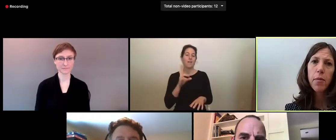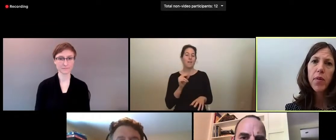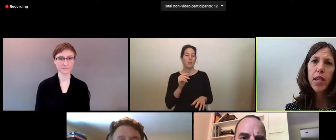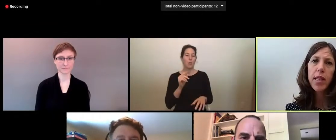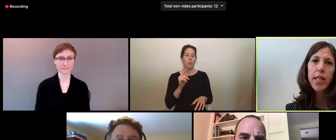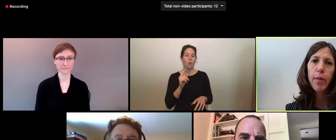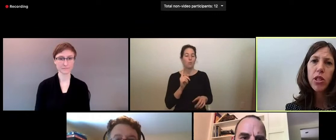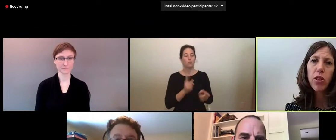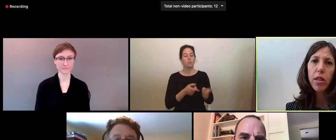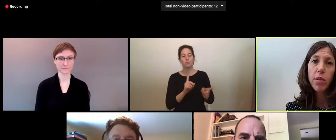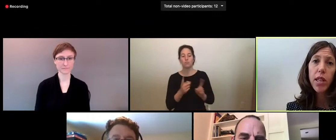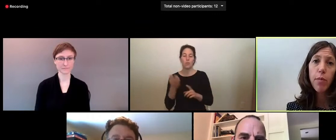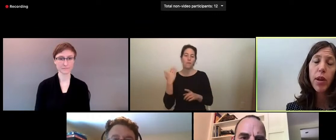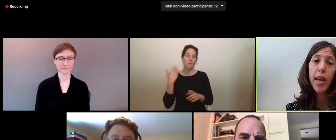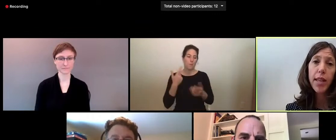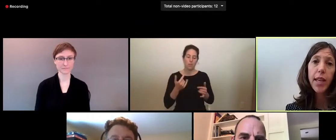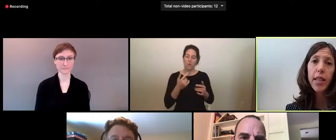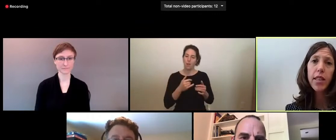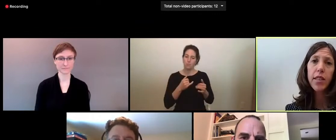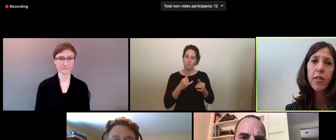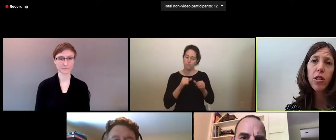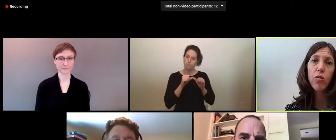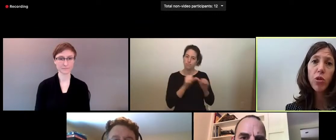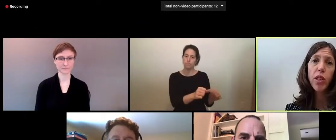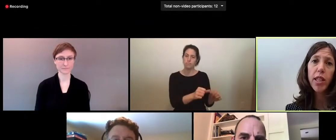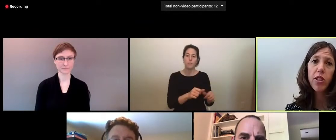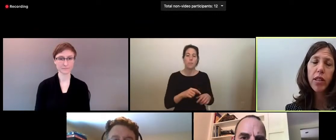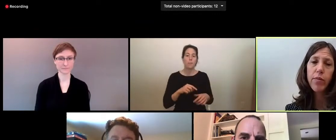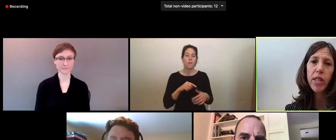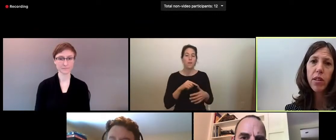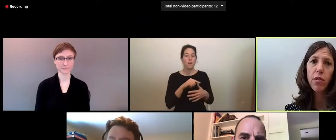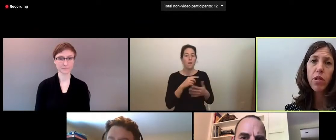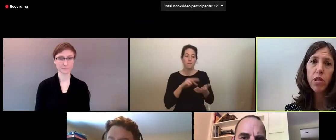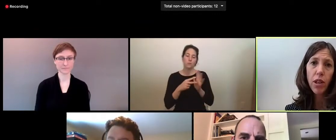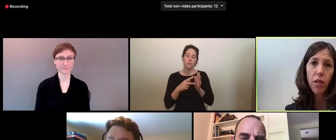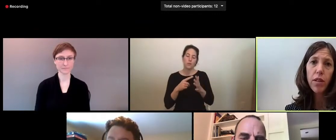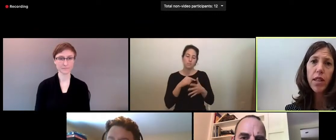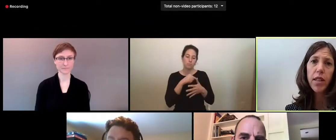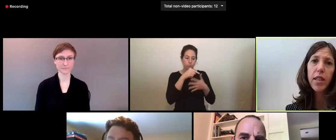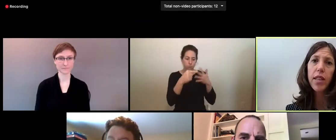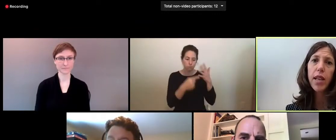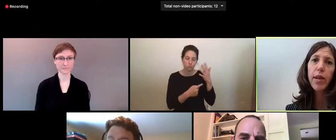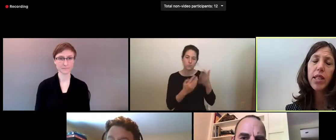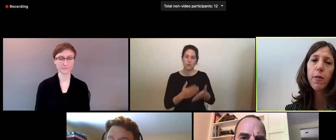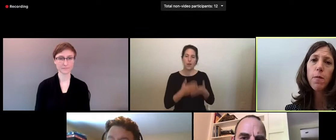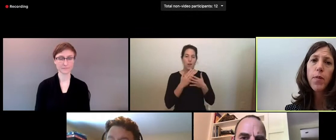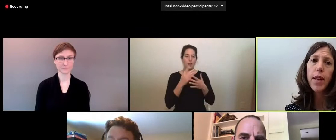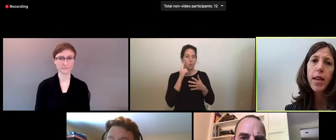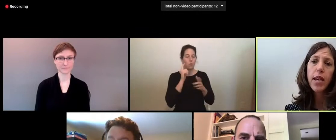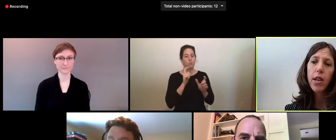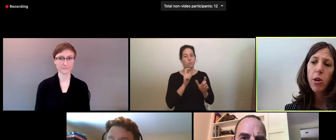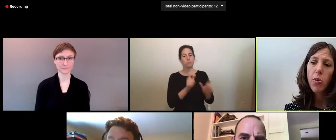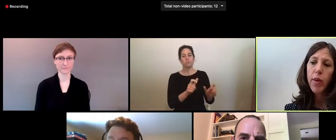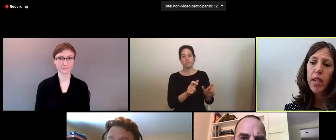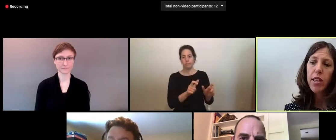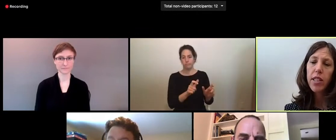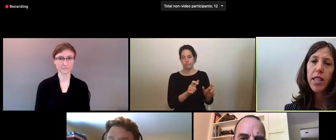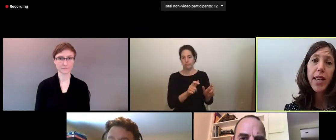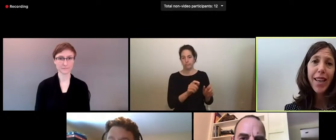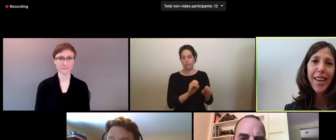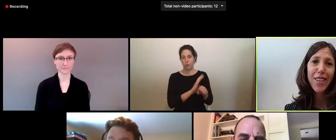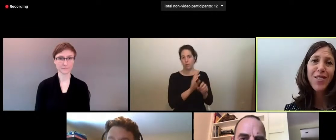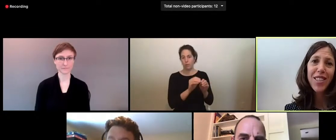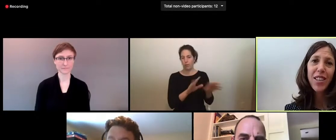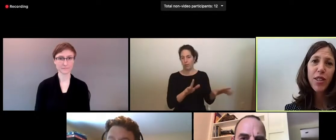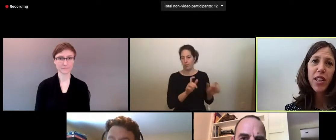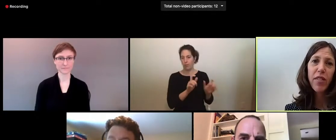Et ces mesures comme ça peuvent aider de réduire la transmission dans les maisons. Mais